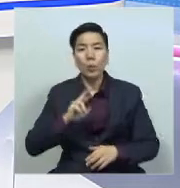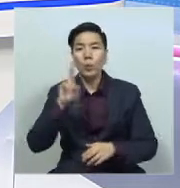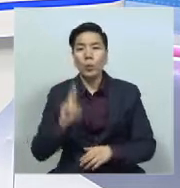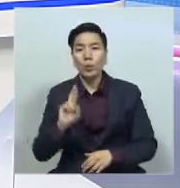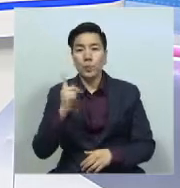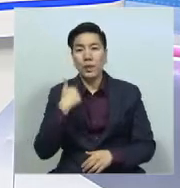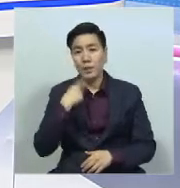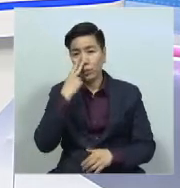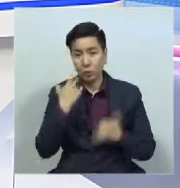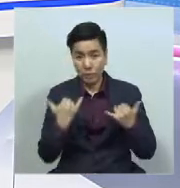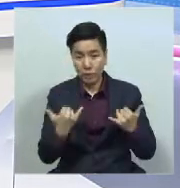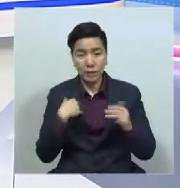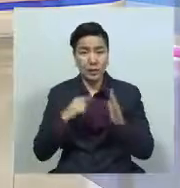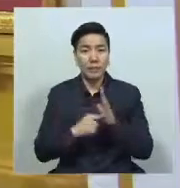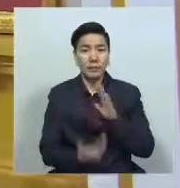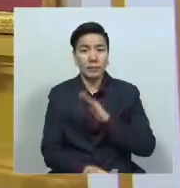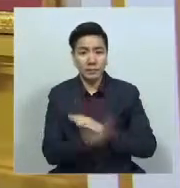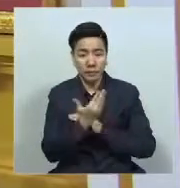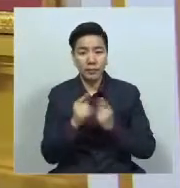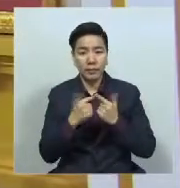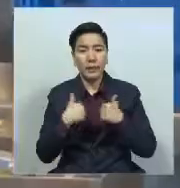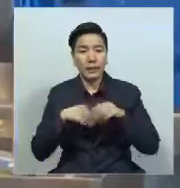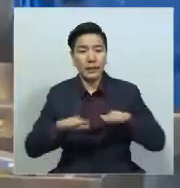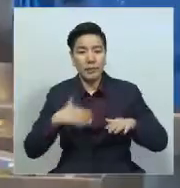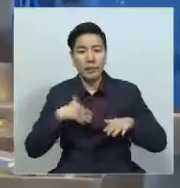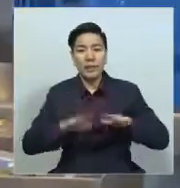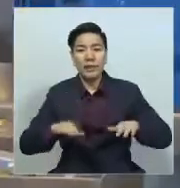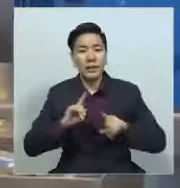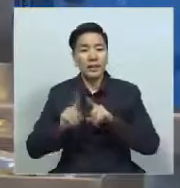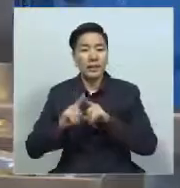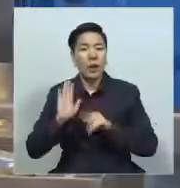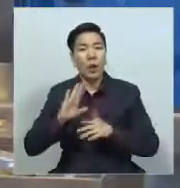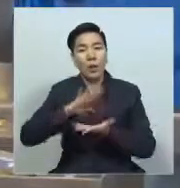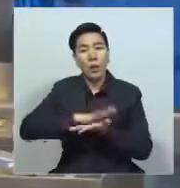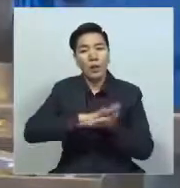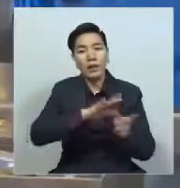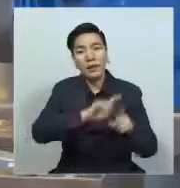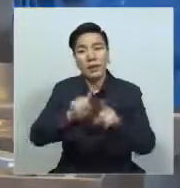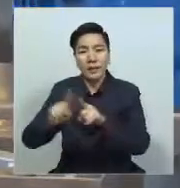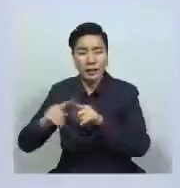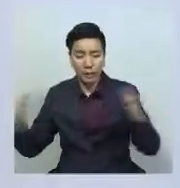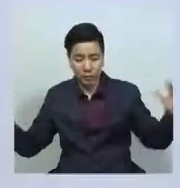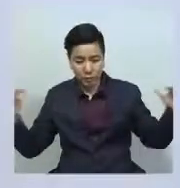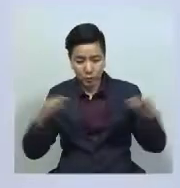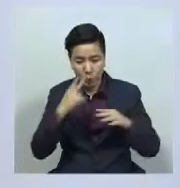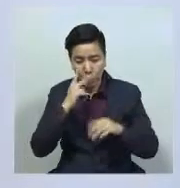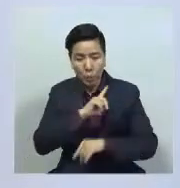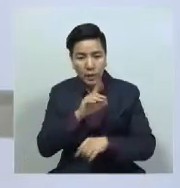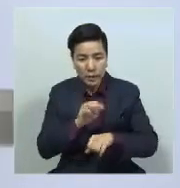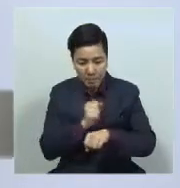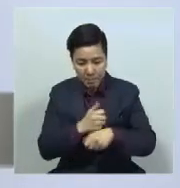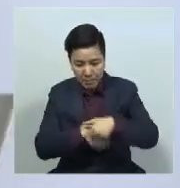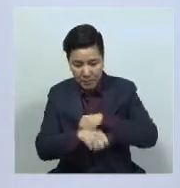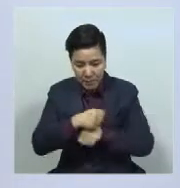ใหม่ด้วยดูบรรยากาศกันนะคะตั้งแต่ช่วงเช้าค่ะมีน้องๆหนูๆเด็กๆ เยาวชนจากโรงเรียนต่างๆเดินทางเข้ามาชมงานวันนัก